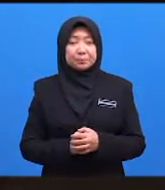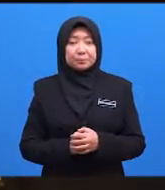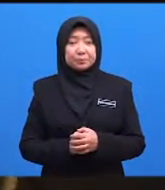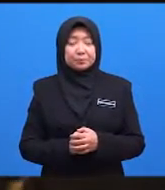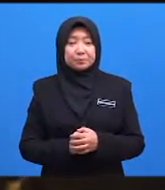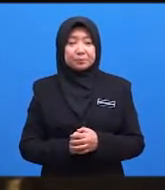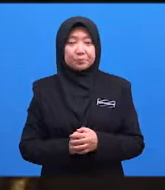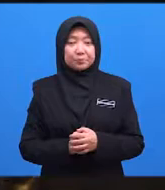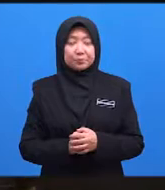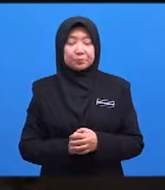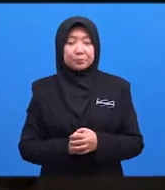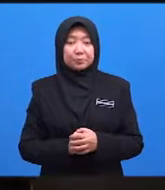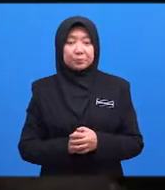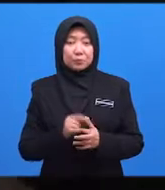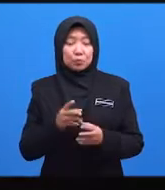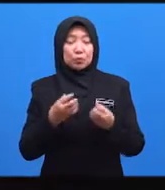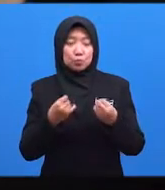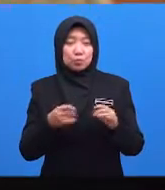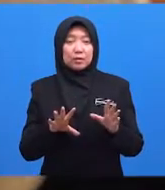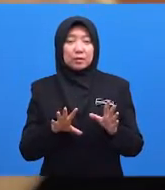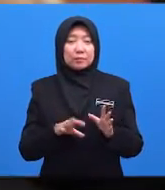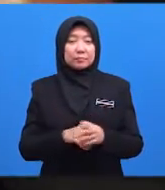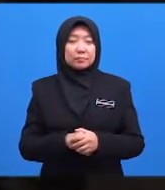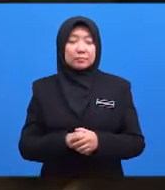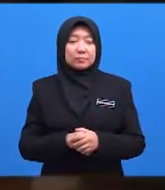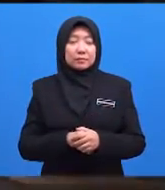Ini cikgu telah sukat 1 camca besar ya.